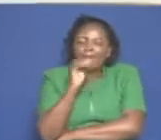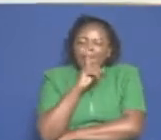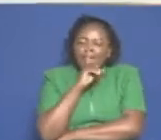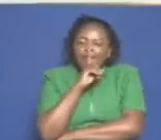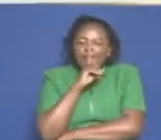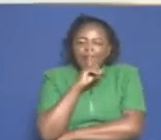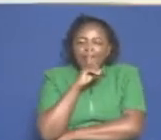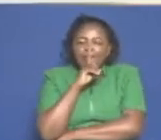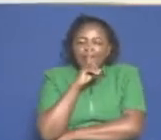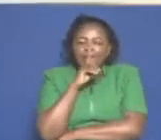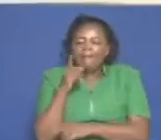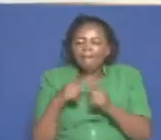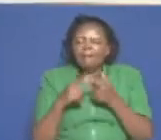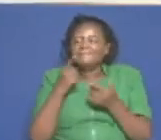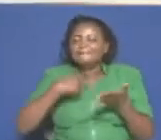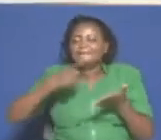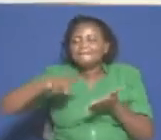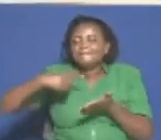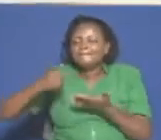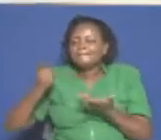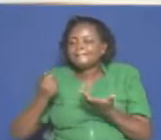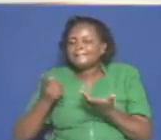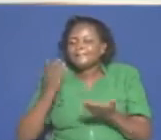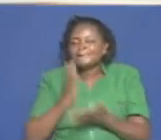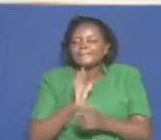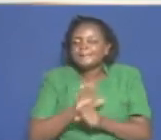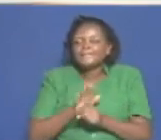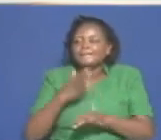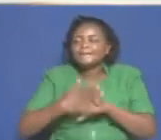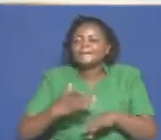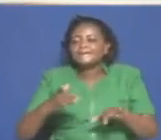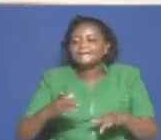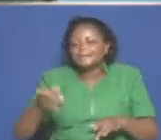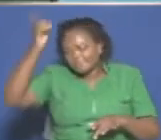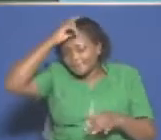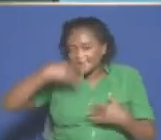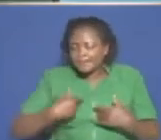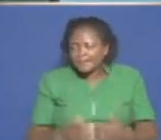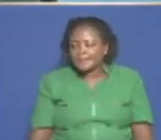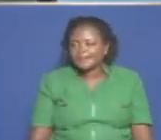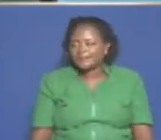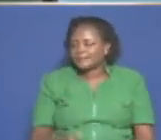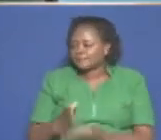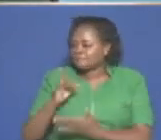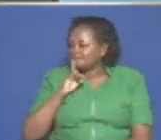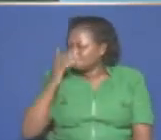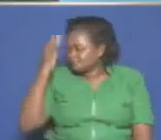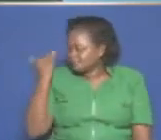ambao wale wanasema wapitishe. Unapata wengi wako na fake degrees. Pengine kuna wale ambao wanasema ndio wamenyamaza pale katika